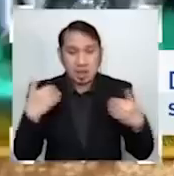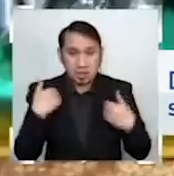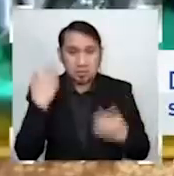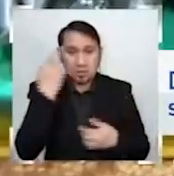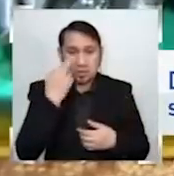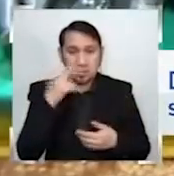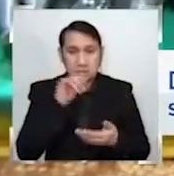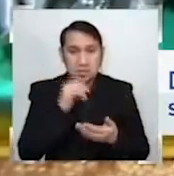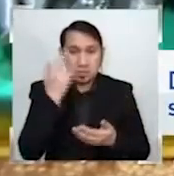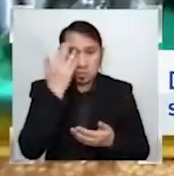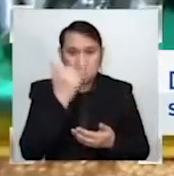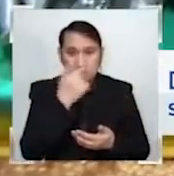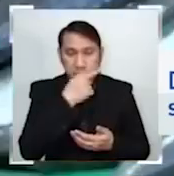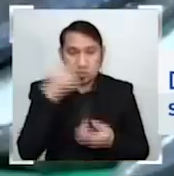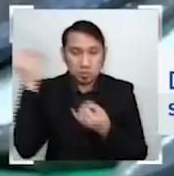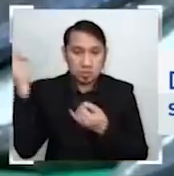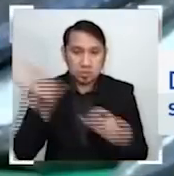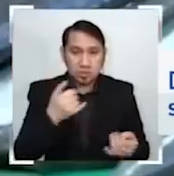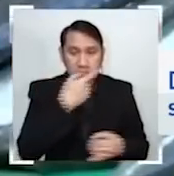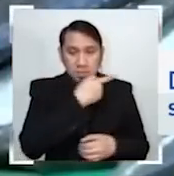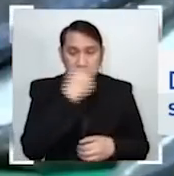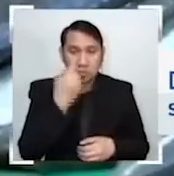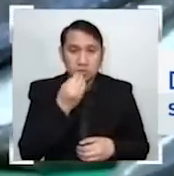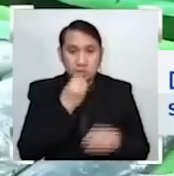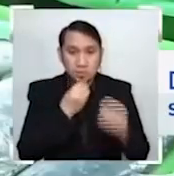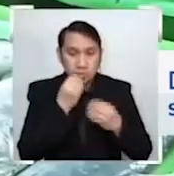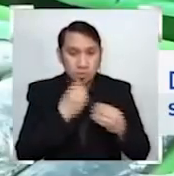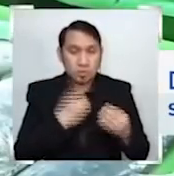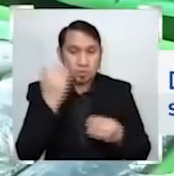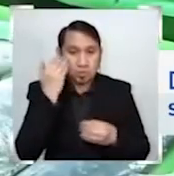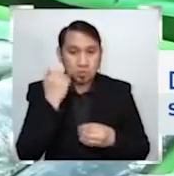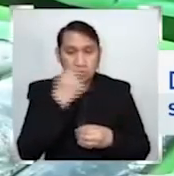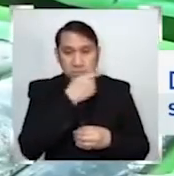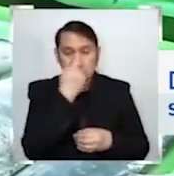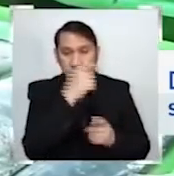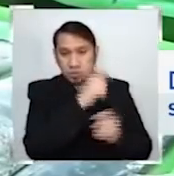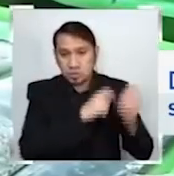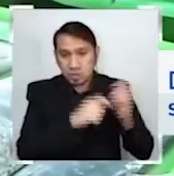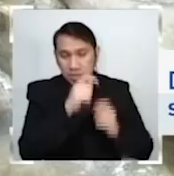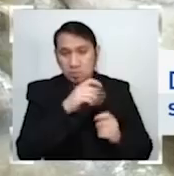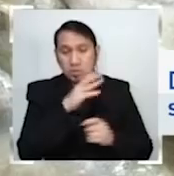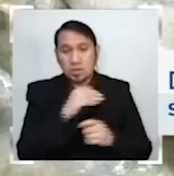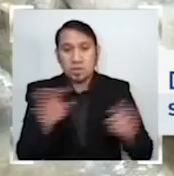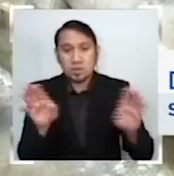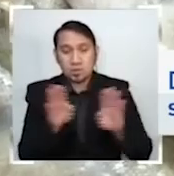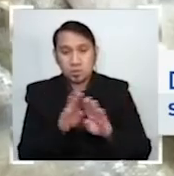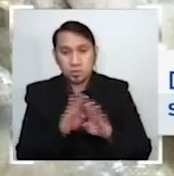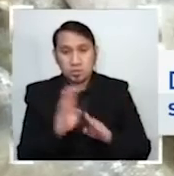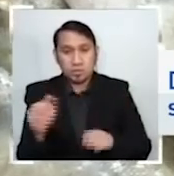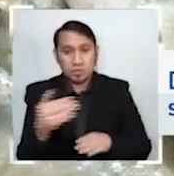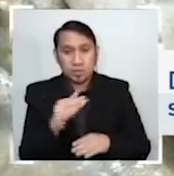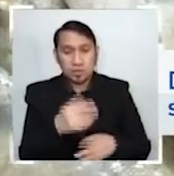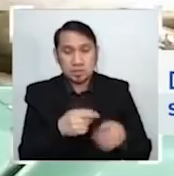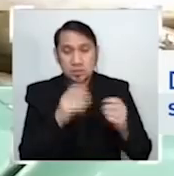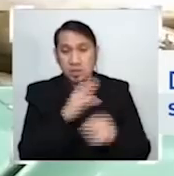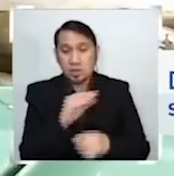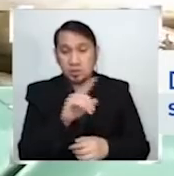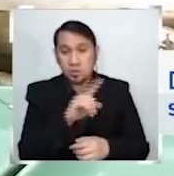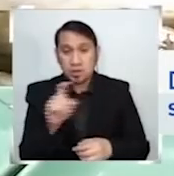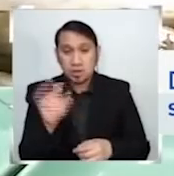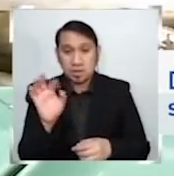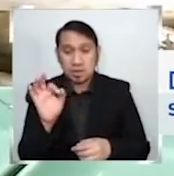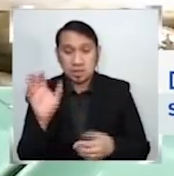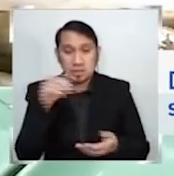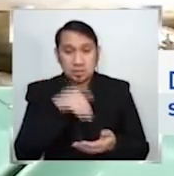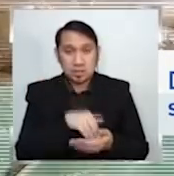isda. Bukod daw sa food inflation, epekto ng bagyong Odette, close fishing season, kulang din daw ng 119,000 metric tons ng isda para